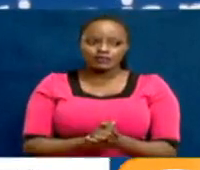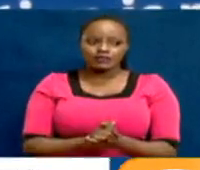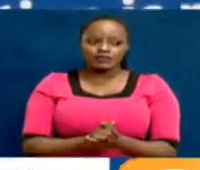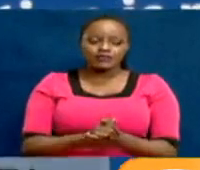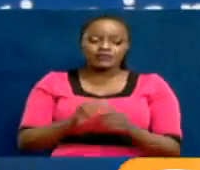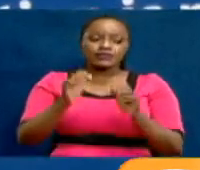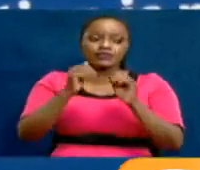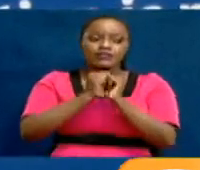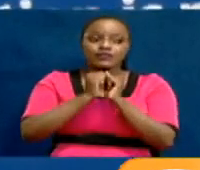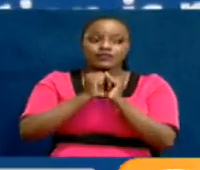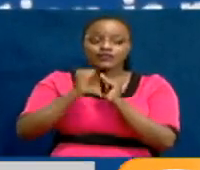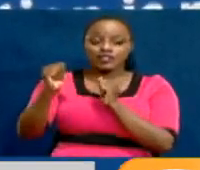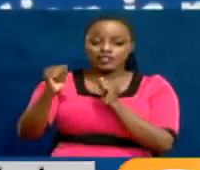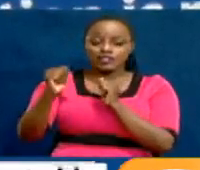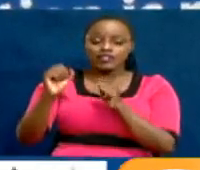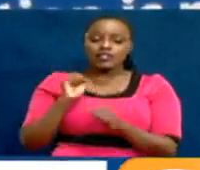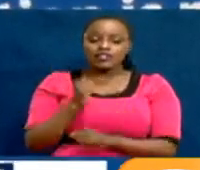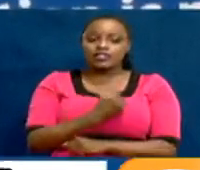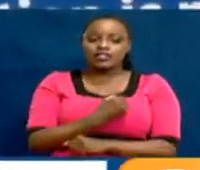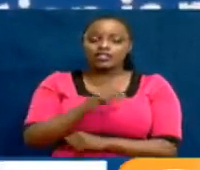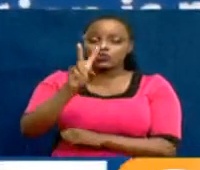at 15, senatorial